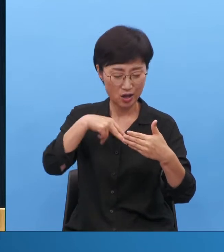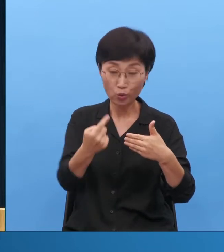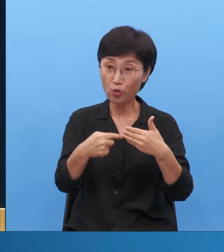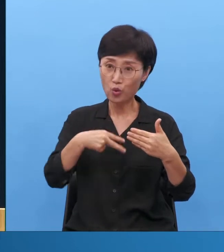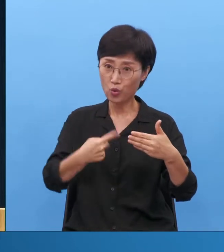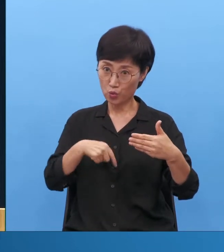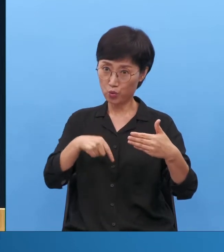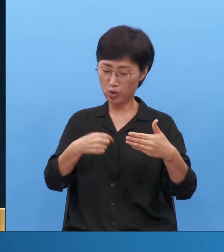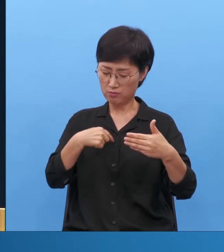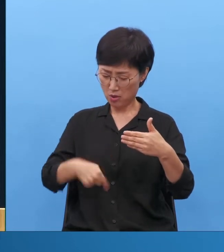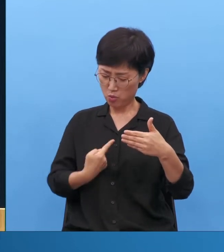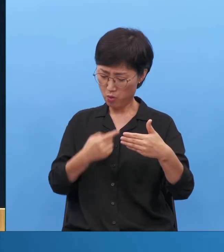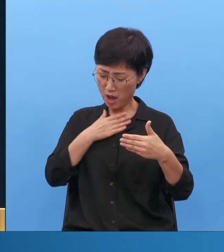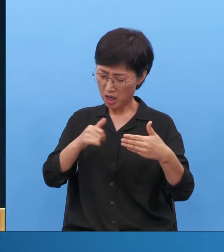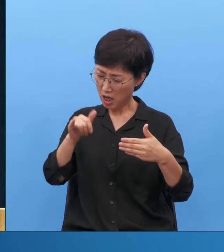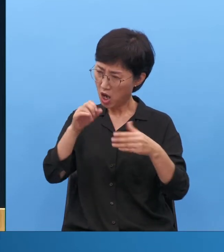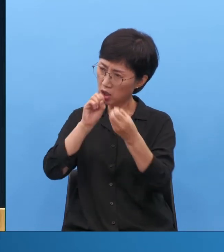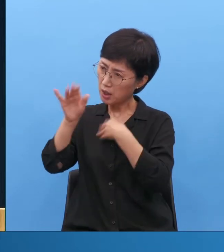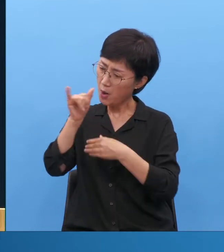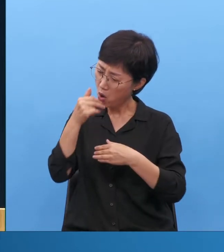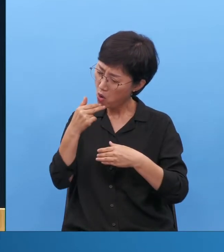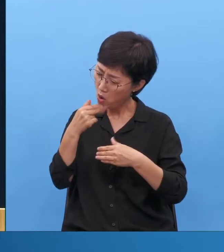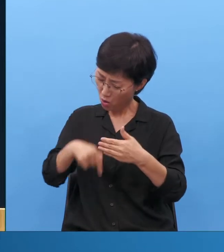찾아야 됩니다. You need to find this.